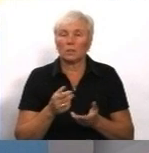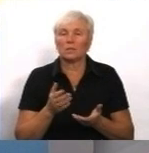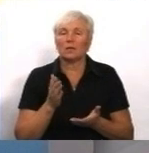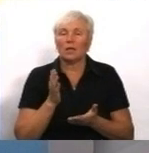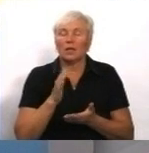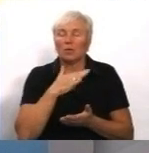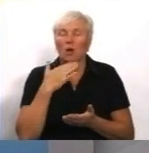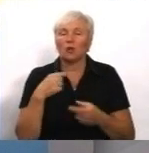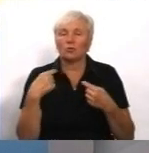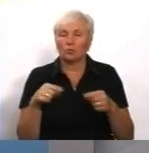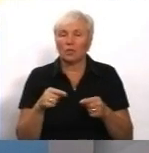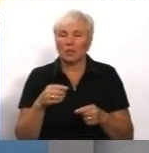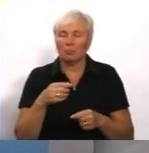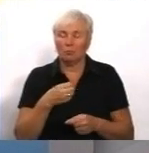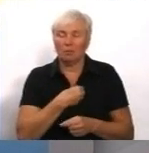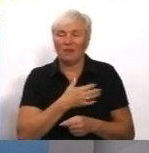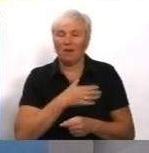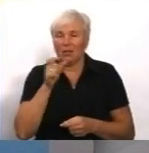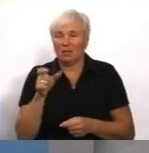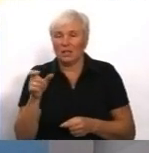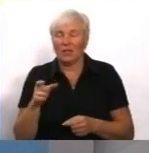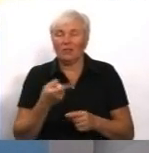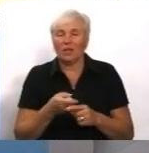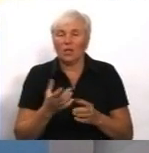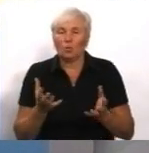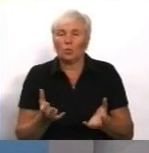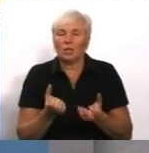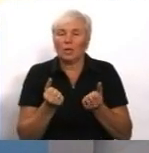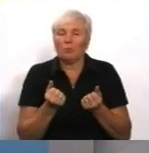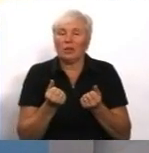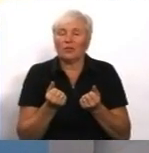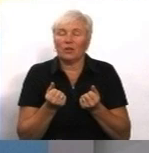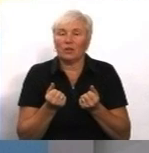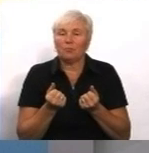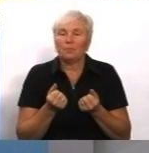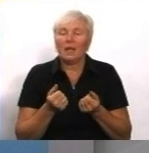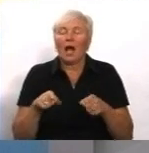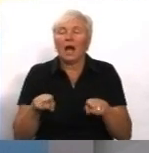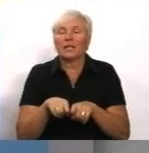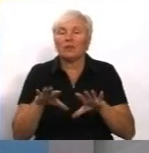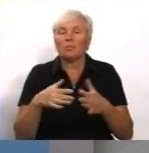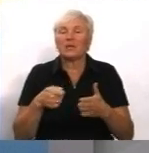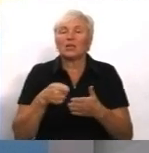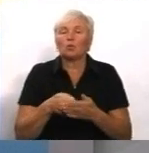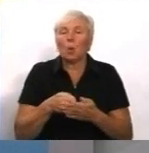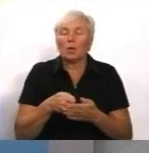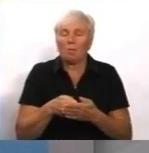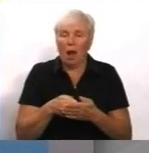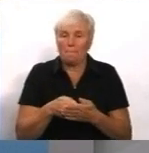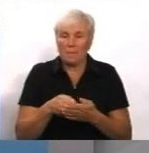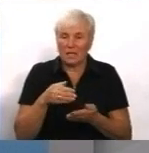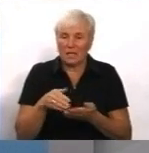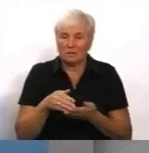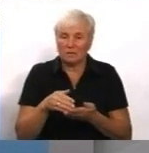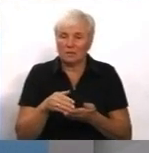зараз розуміють, як утримувати. Але отакий випадок з кормами, от і трапляється. Це